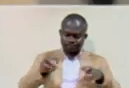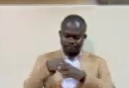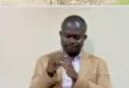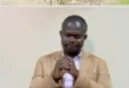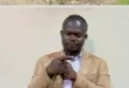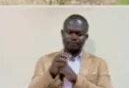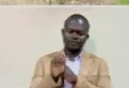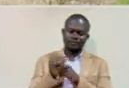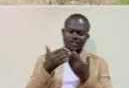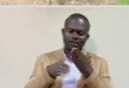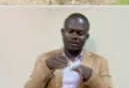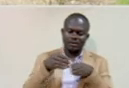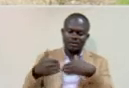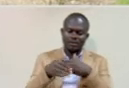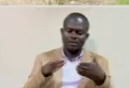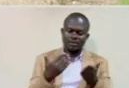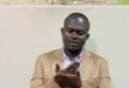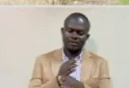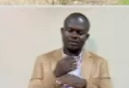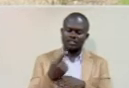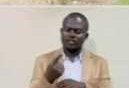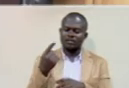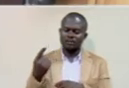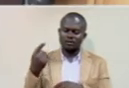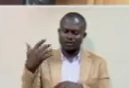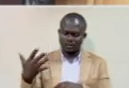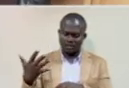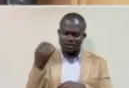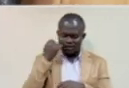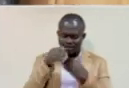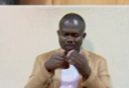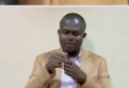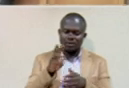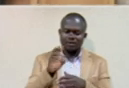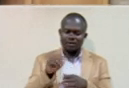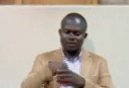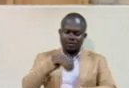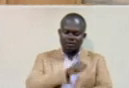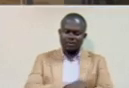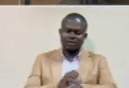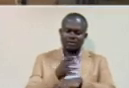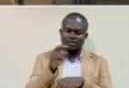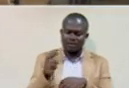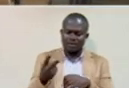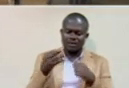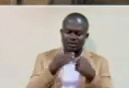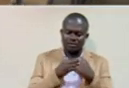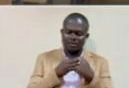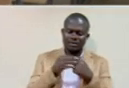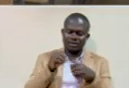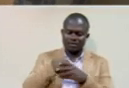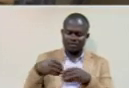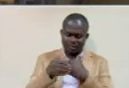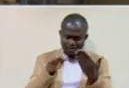ka Gicumbi hamaze kubakwa ibyumba bishya 115, n'ubwiherero ku mashuri bugera ku 280. Muri